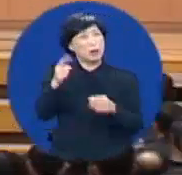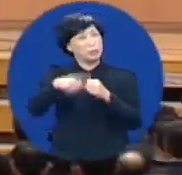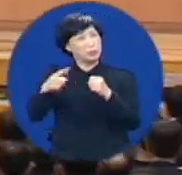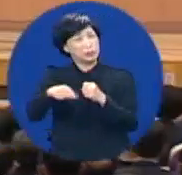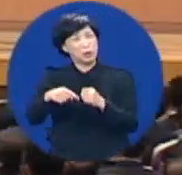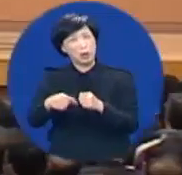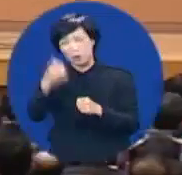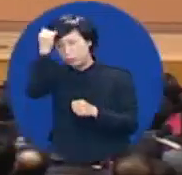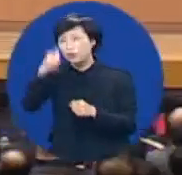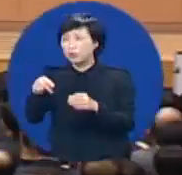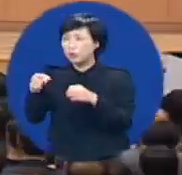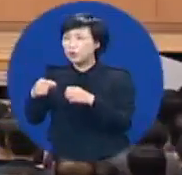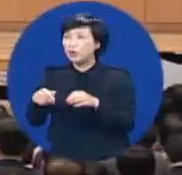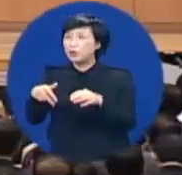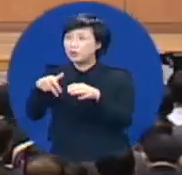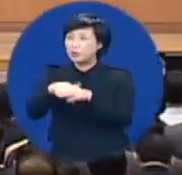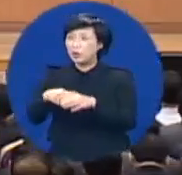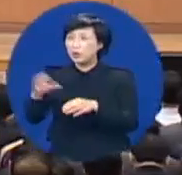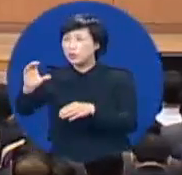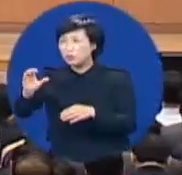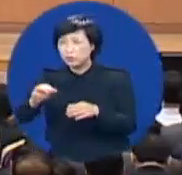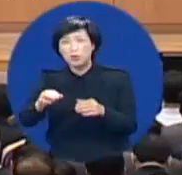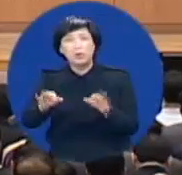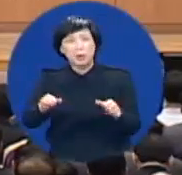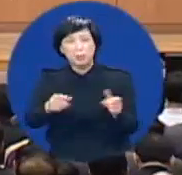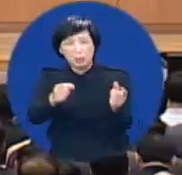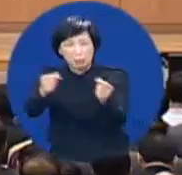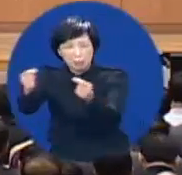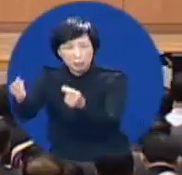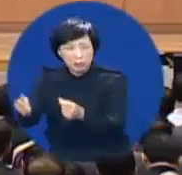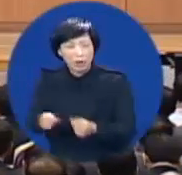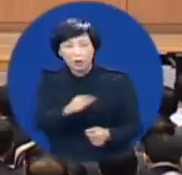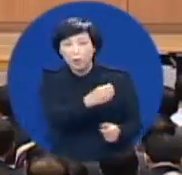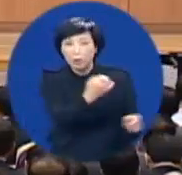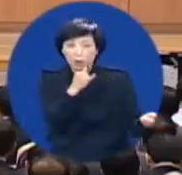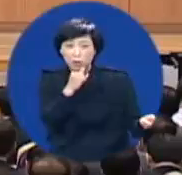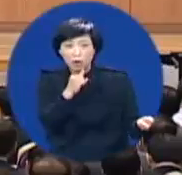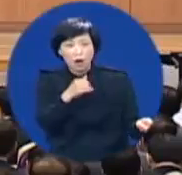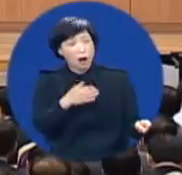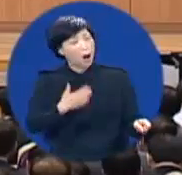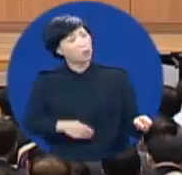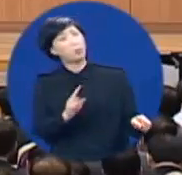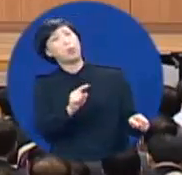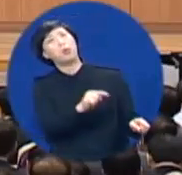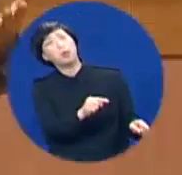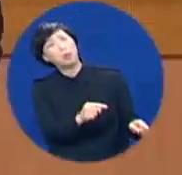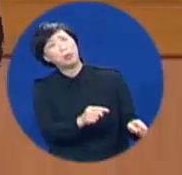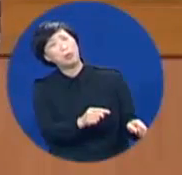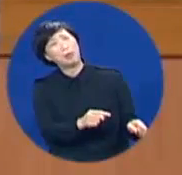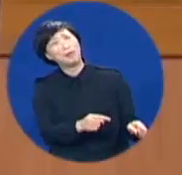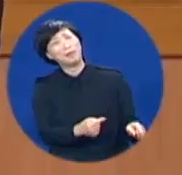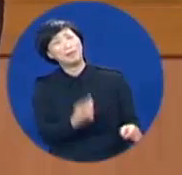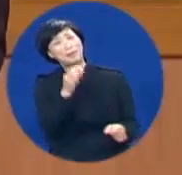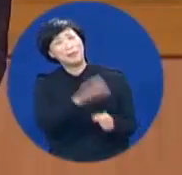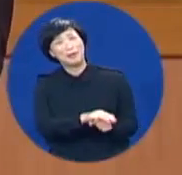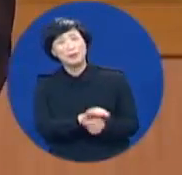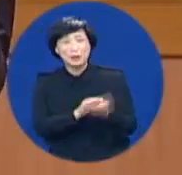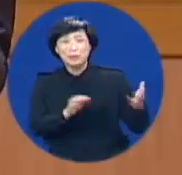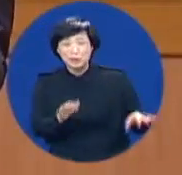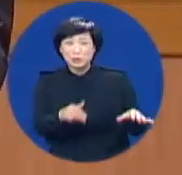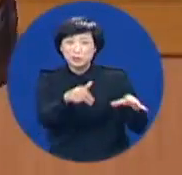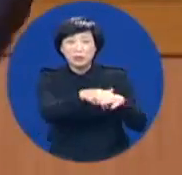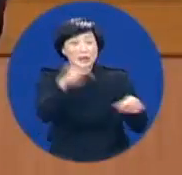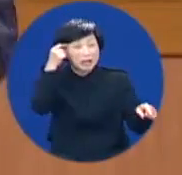불교나 유교나 천주교나 똑같은 거 아니요? 자기가 뭘 알아서 그런 소리를 하느냐 그 말이오. 종교적 개념 가지고